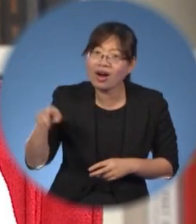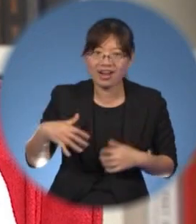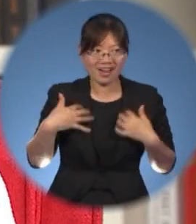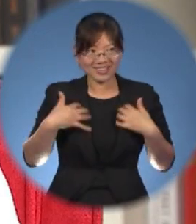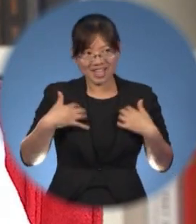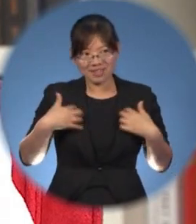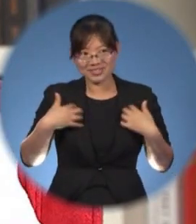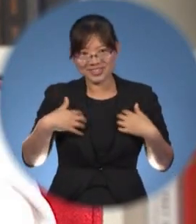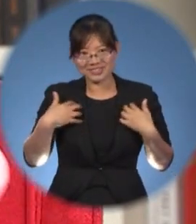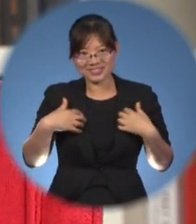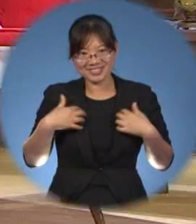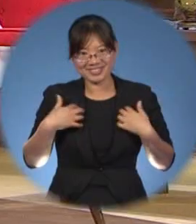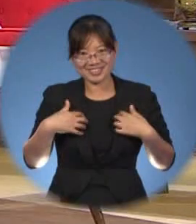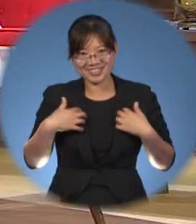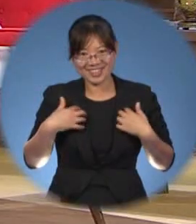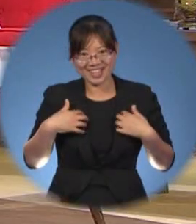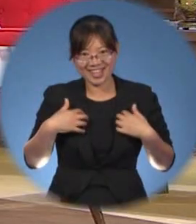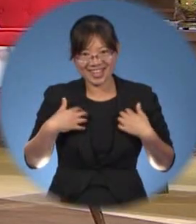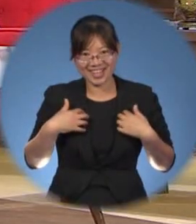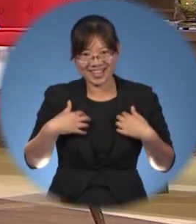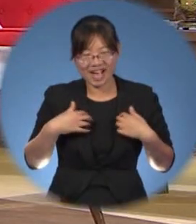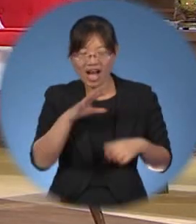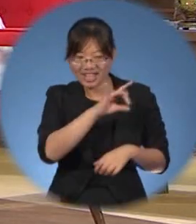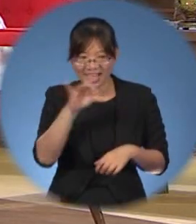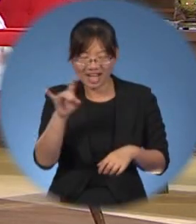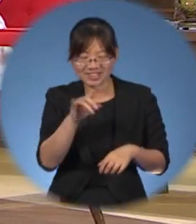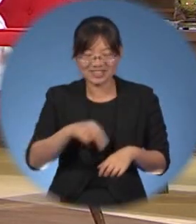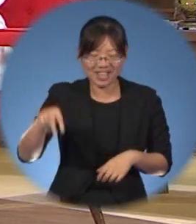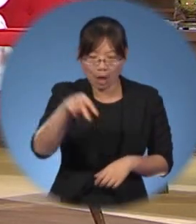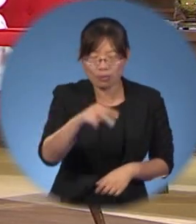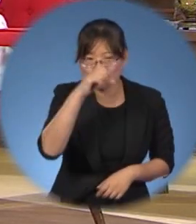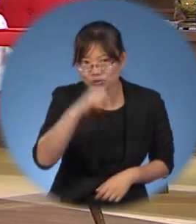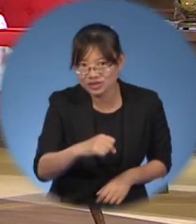재미있습니다. 그 가끔 나가라요. 그러니까